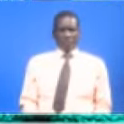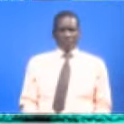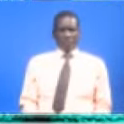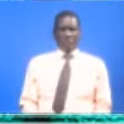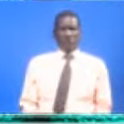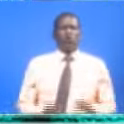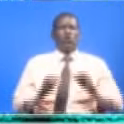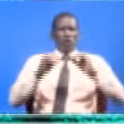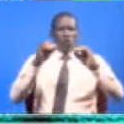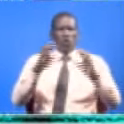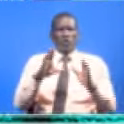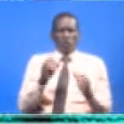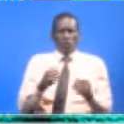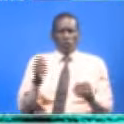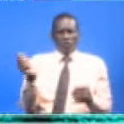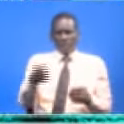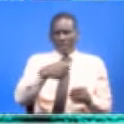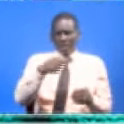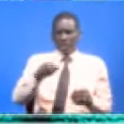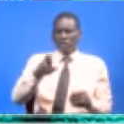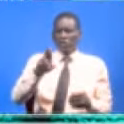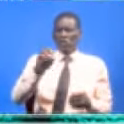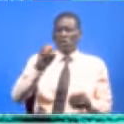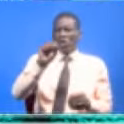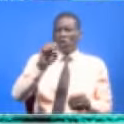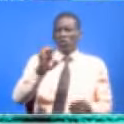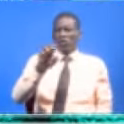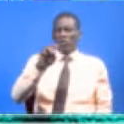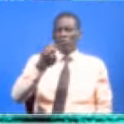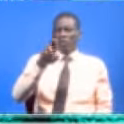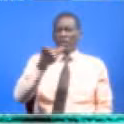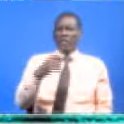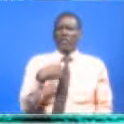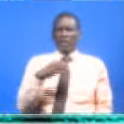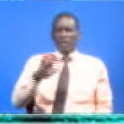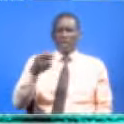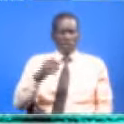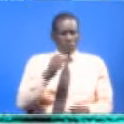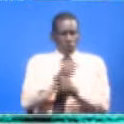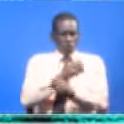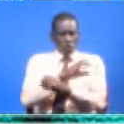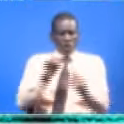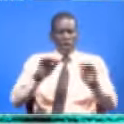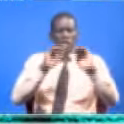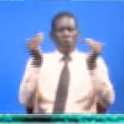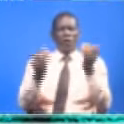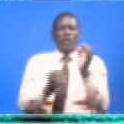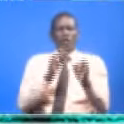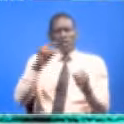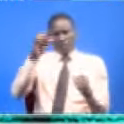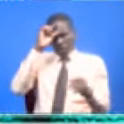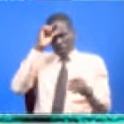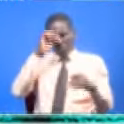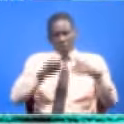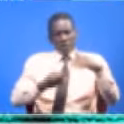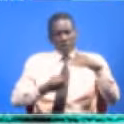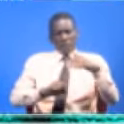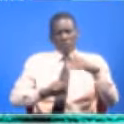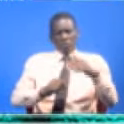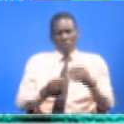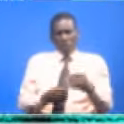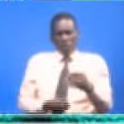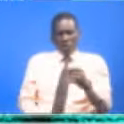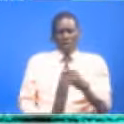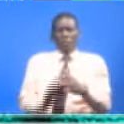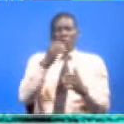Naye kocha mahiri wa tenisi Rosemary Owino amesema kwamba Kenya itapiga hatua kubwa ulimwenguni iwapo serikali itajenga akademia na viwanja